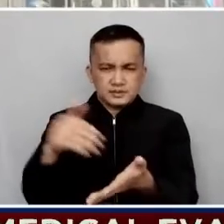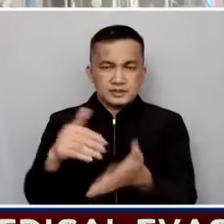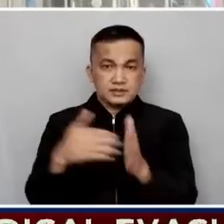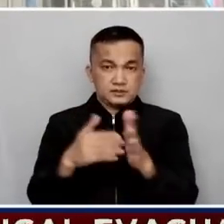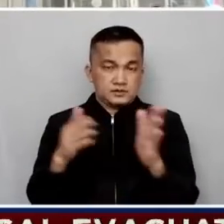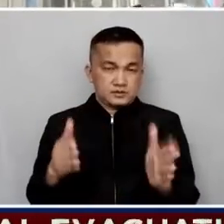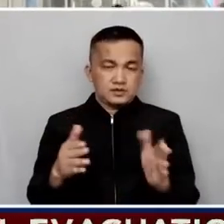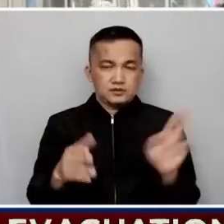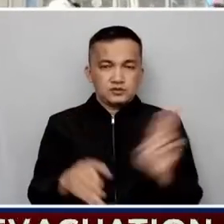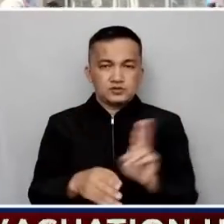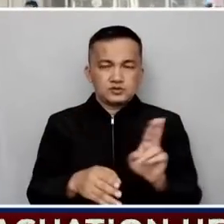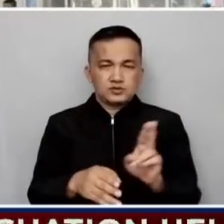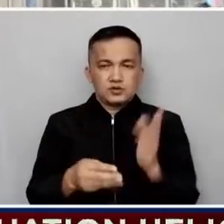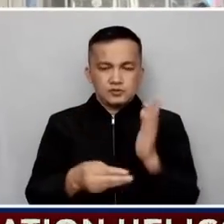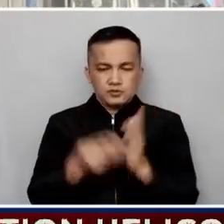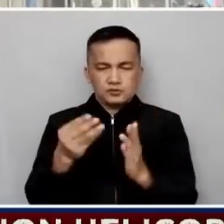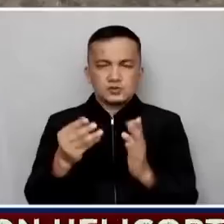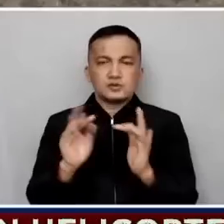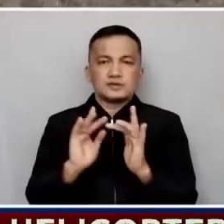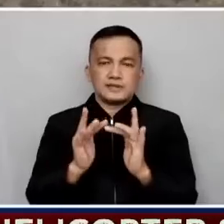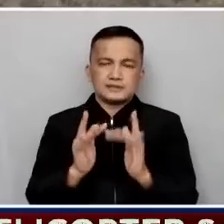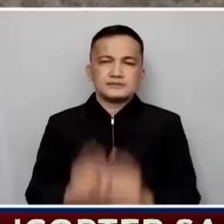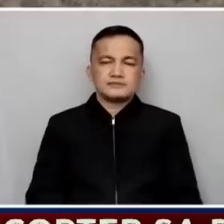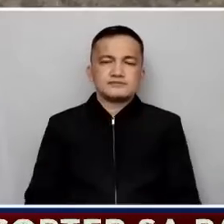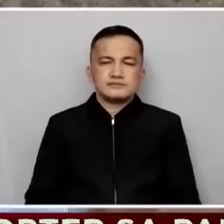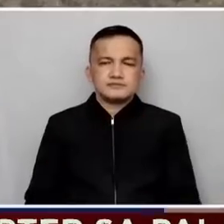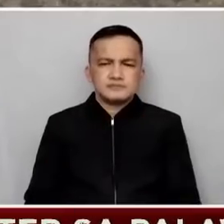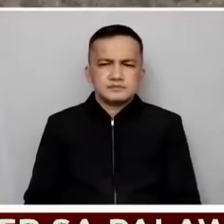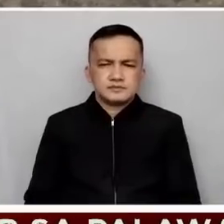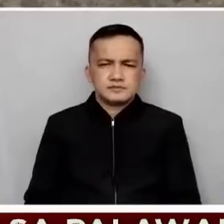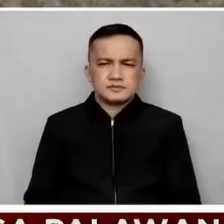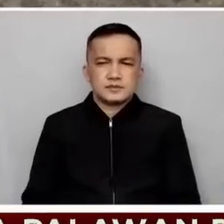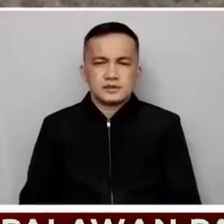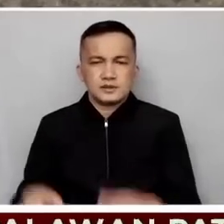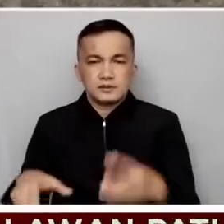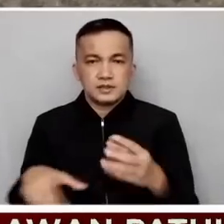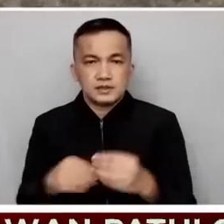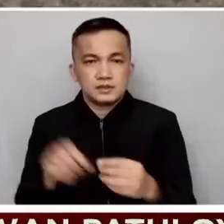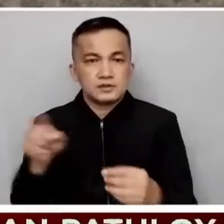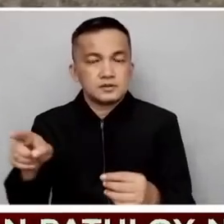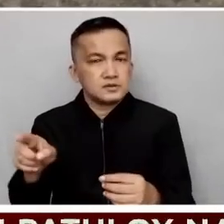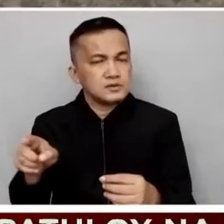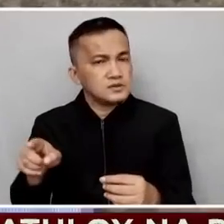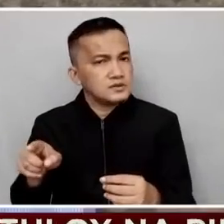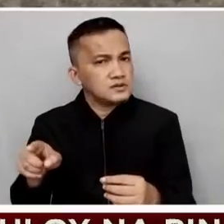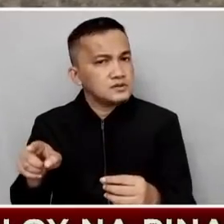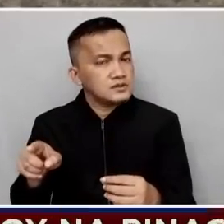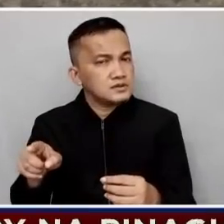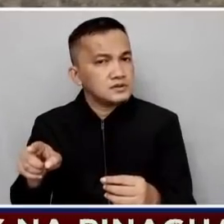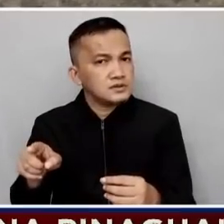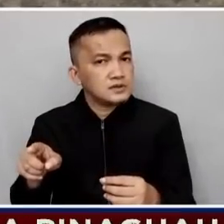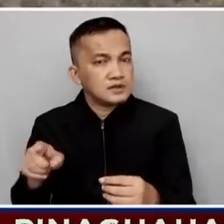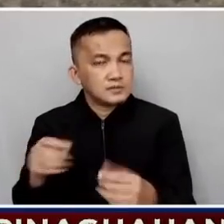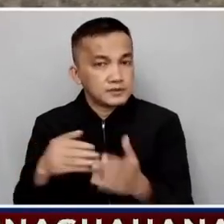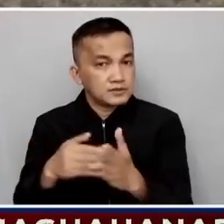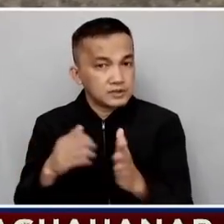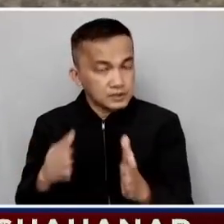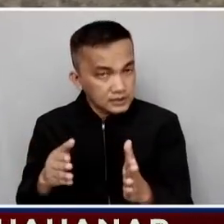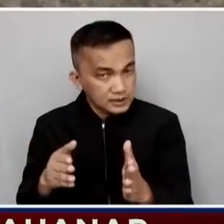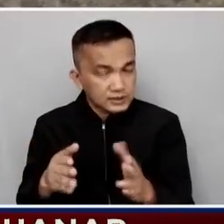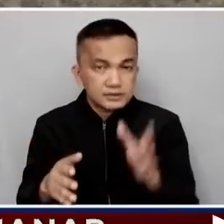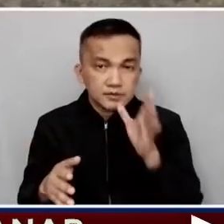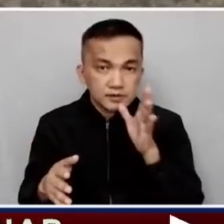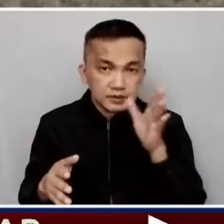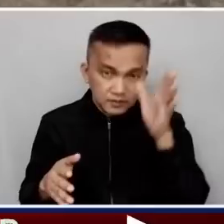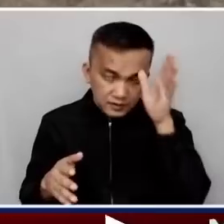estudyante gamit ang module o online. Maliban dun sa mga mag-aaral at yung mga magulang